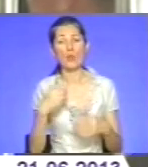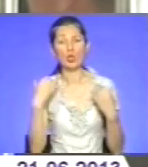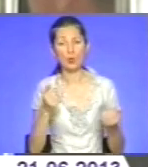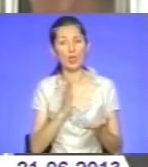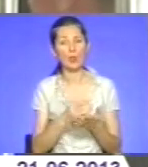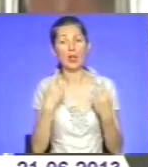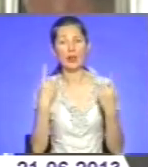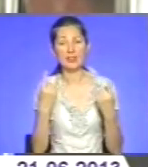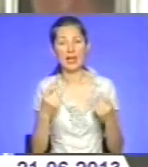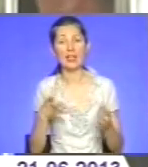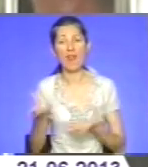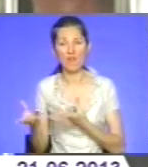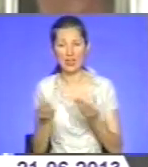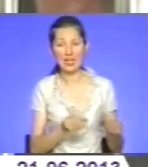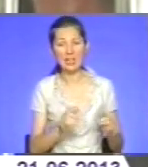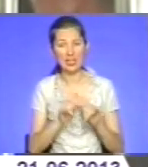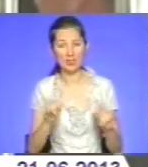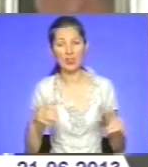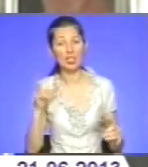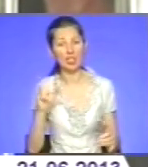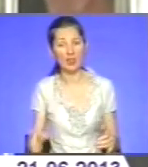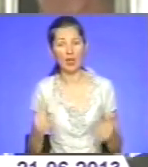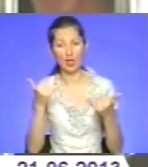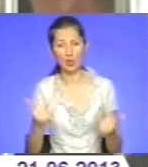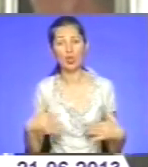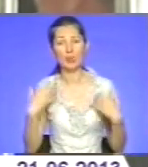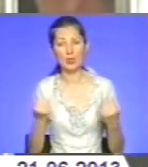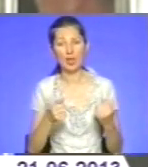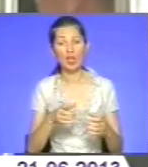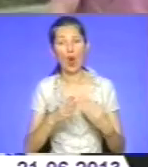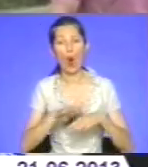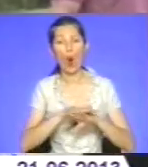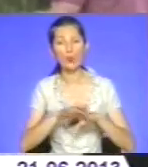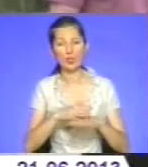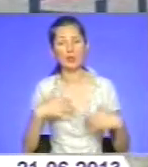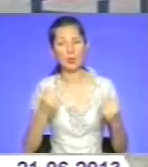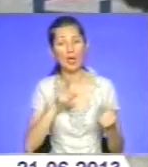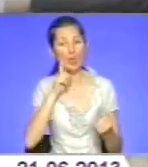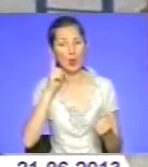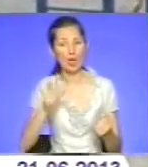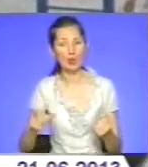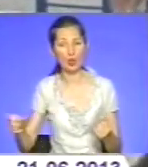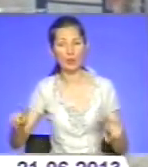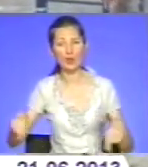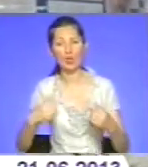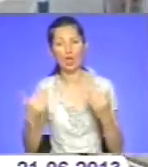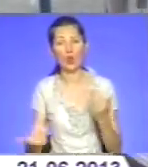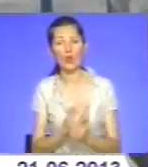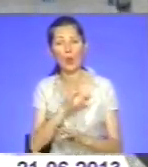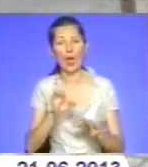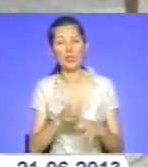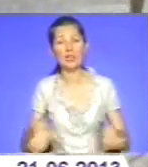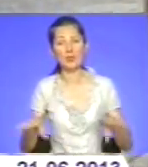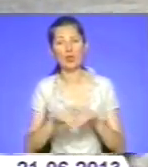на развитие человека и сегодня спасает общество, спасает молодежь. Створювати нові проекти спільно із ЮНІСЕФом